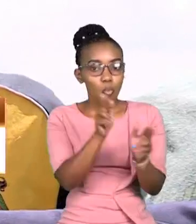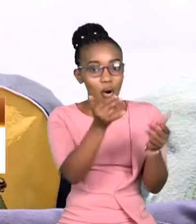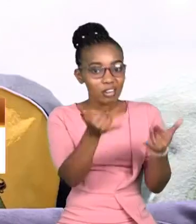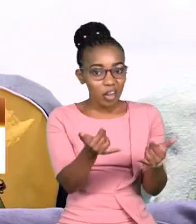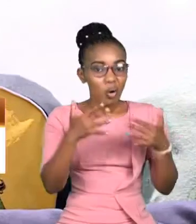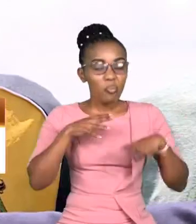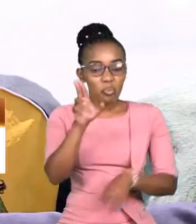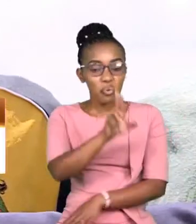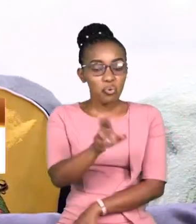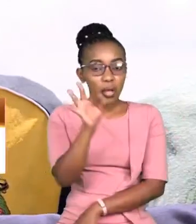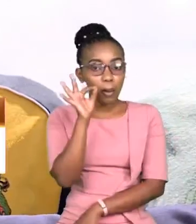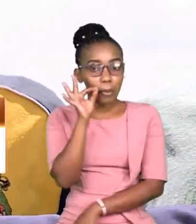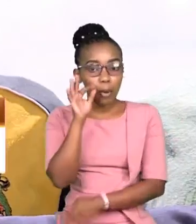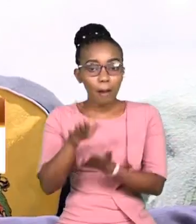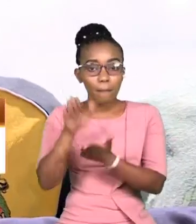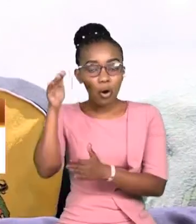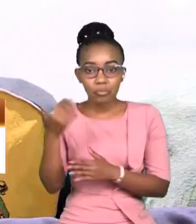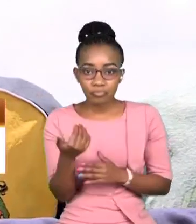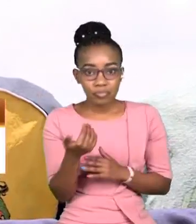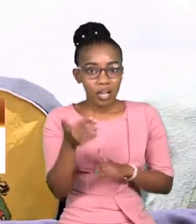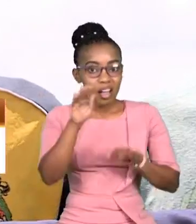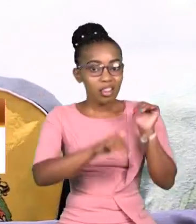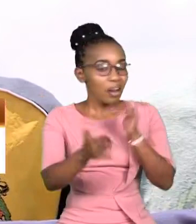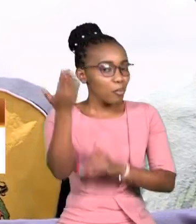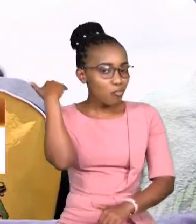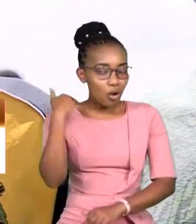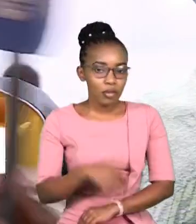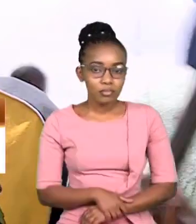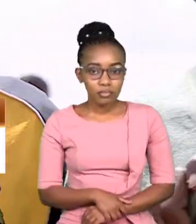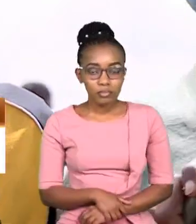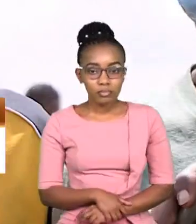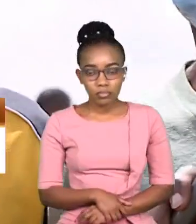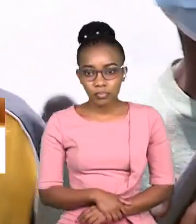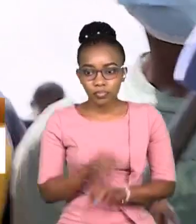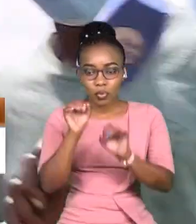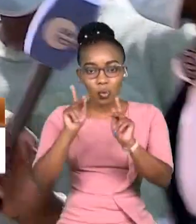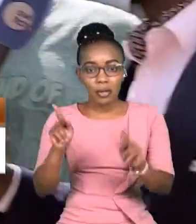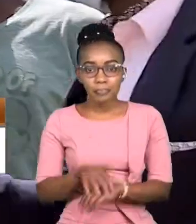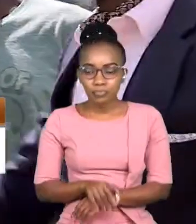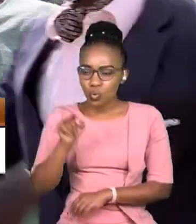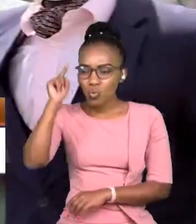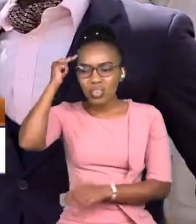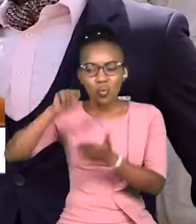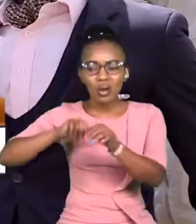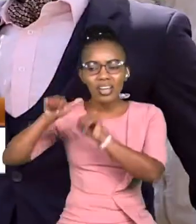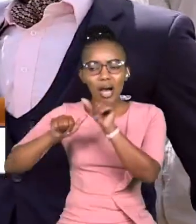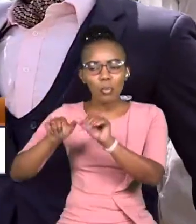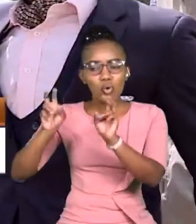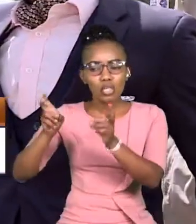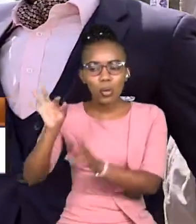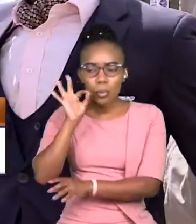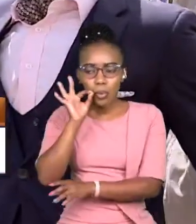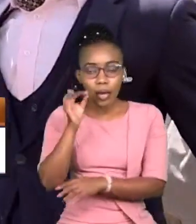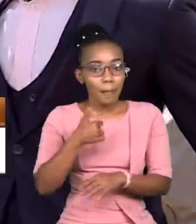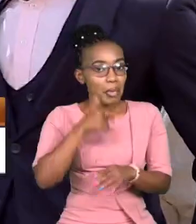inatumiwa zaidi. Inatumiwa zaidi kuliko venye wanafikiria hata. Okay, na nikuja kwako kwa kauno naje. Okay, kulingana na mimi, mimi